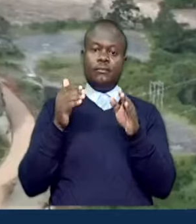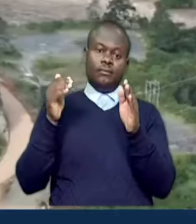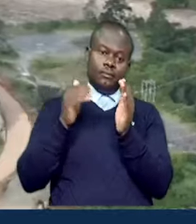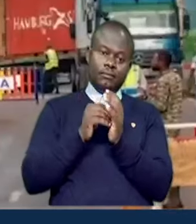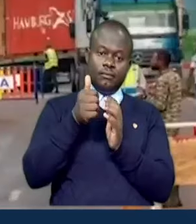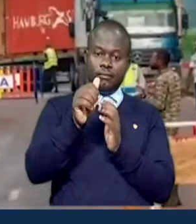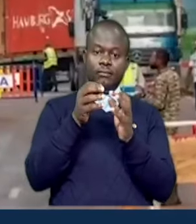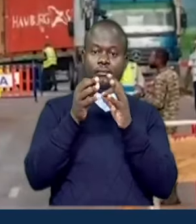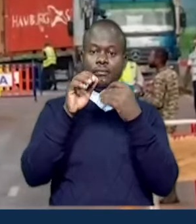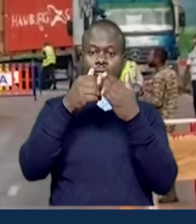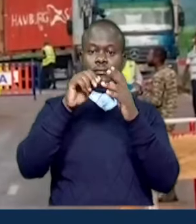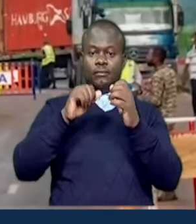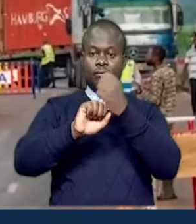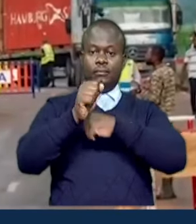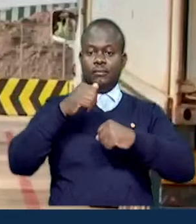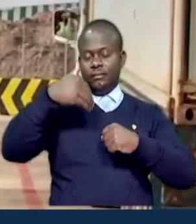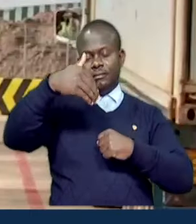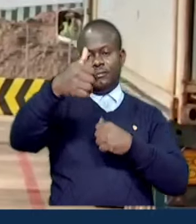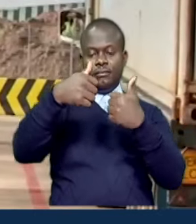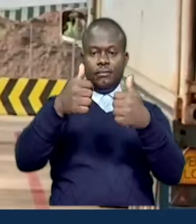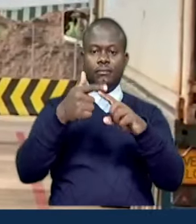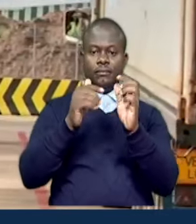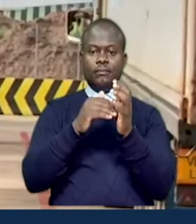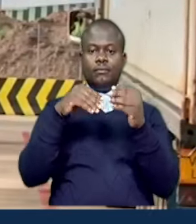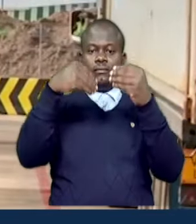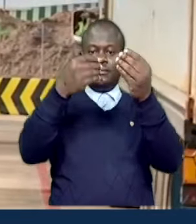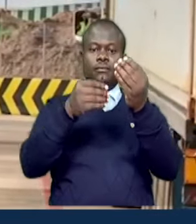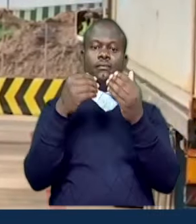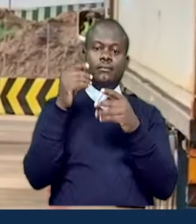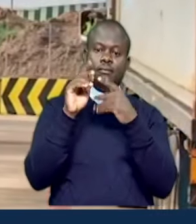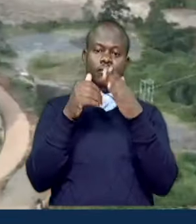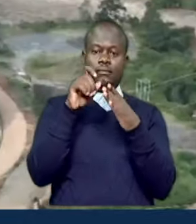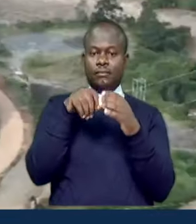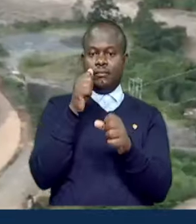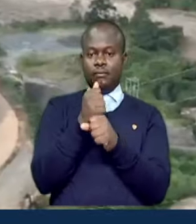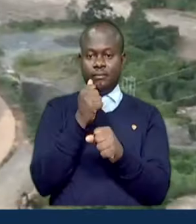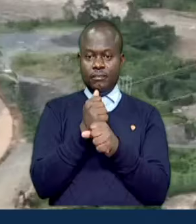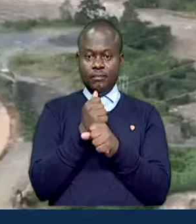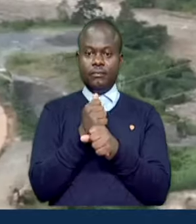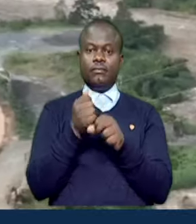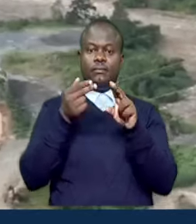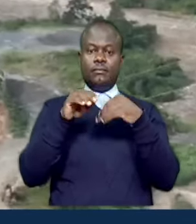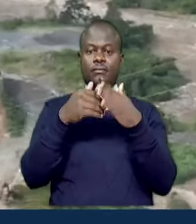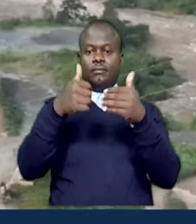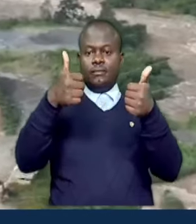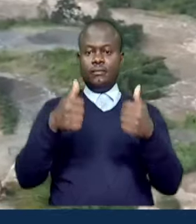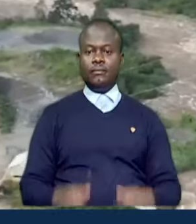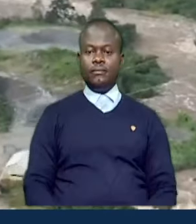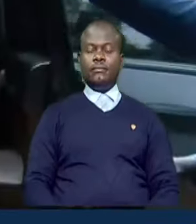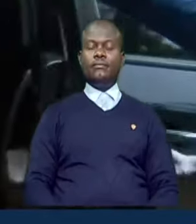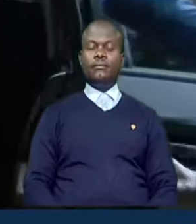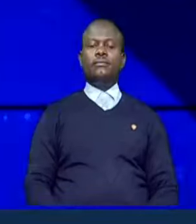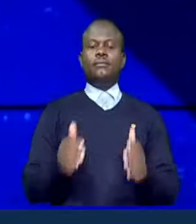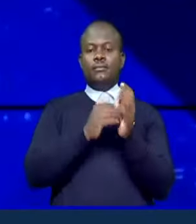avuga ati ibikorwa bigeze kure kandi batanze n'imirimo ku bagomba kubikora, birimo kugenda neza. Yego, Pasco. Ikindi